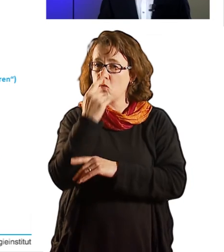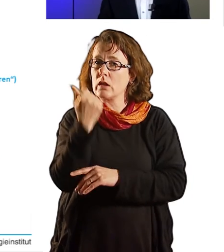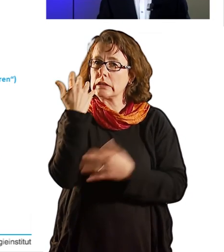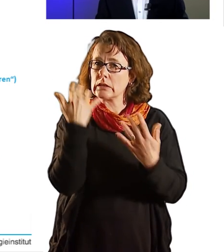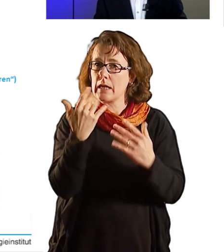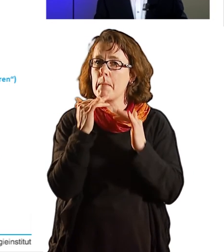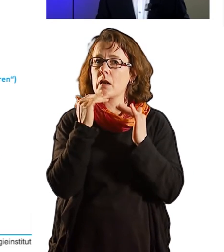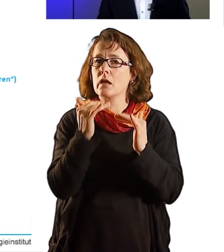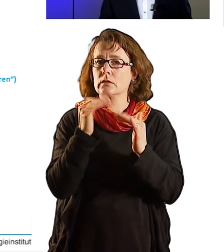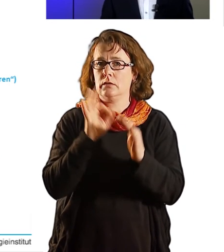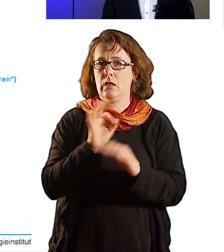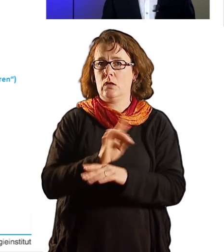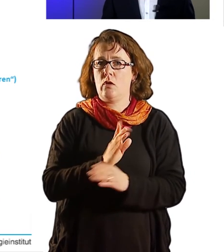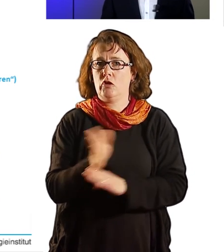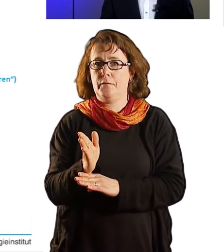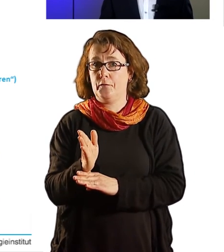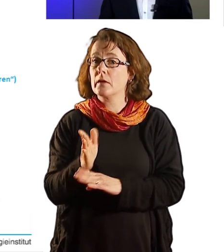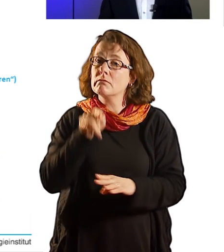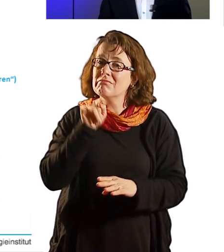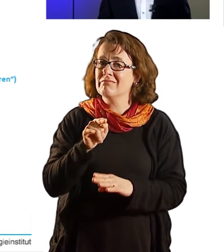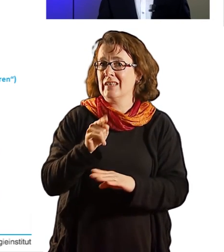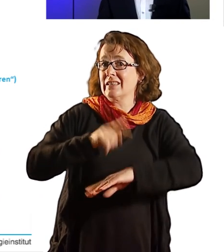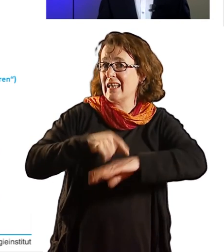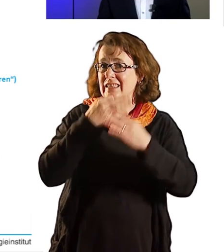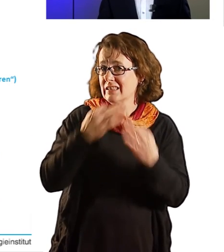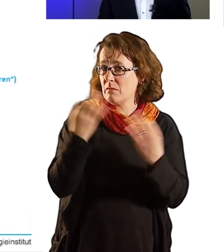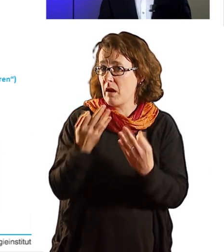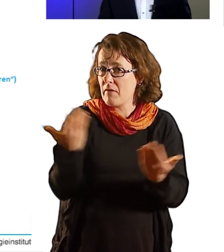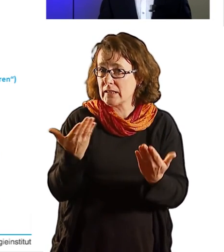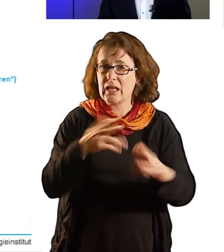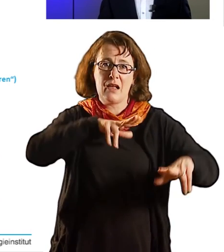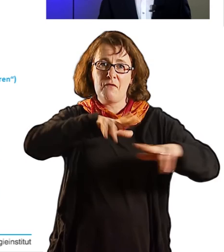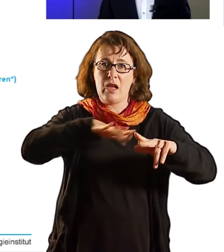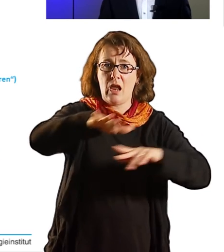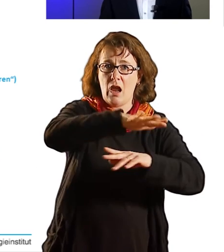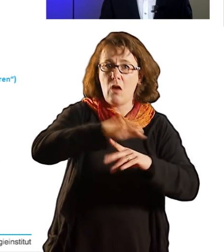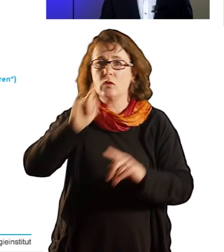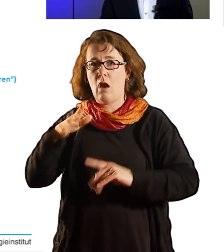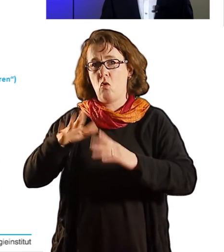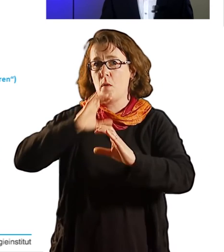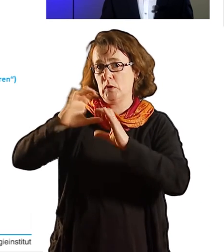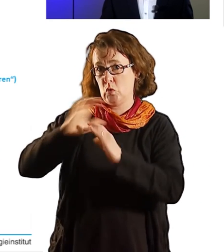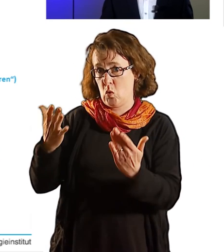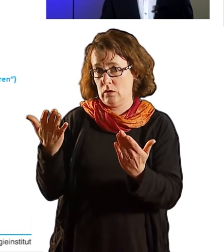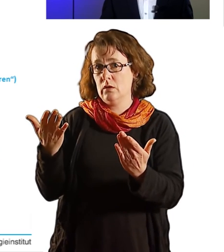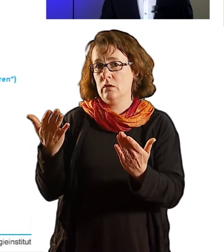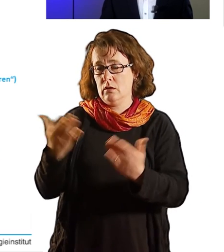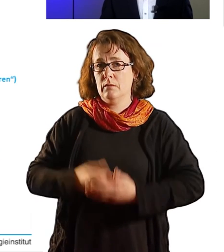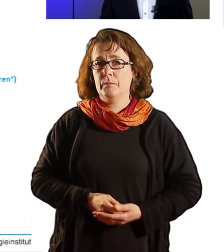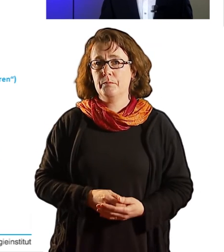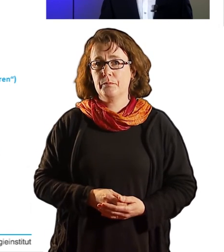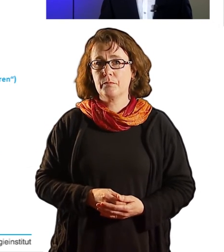falsch. Insbesondere in den Bereichen Verkehr und Kommunikation basieren Produkte und Dienstleistungen auf der Nutzung derart genauer